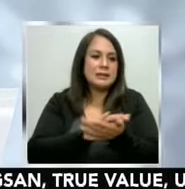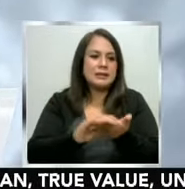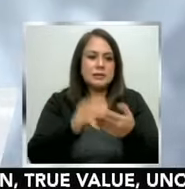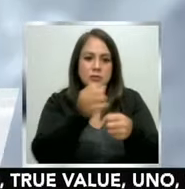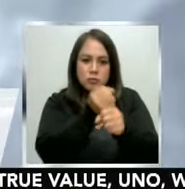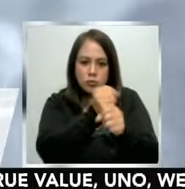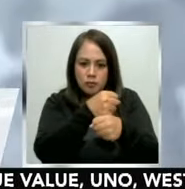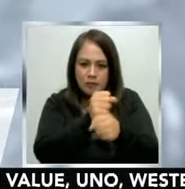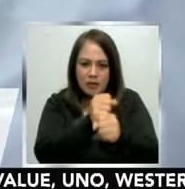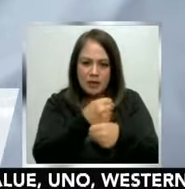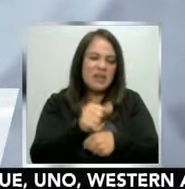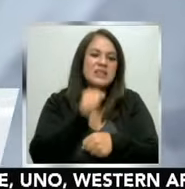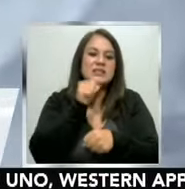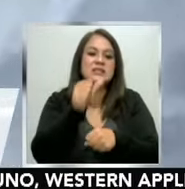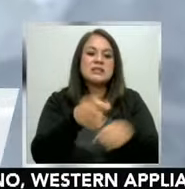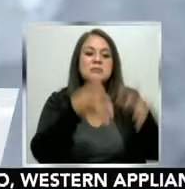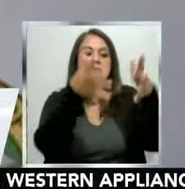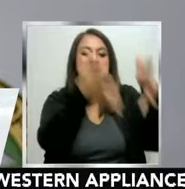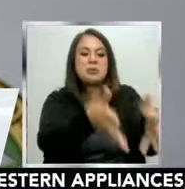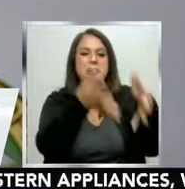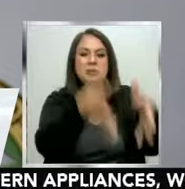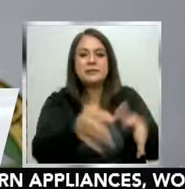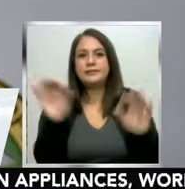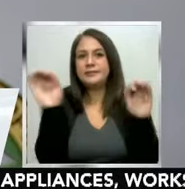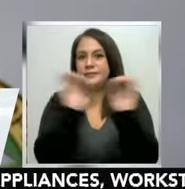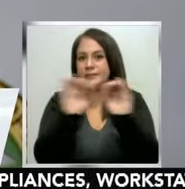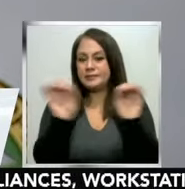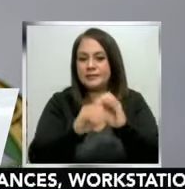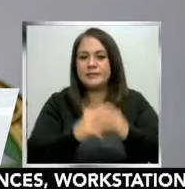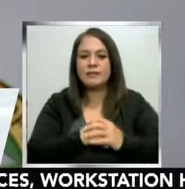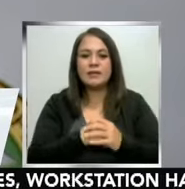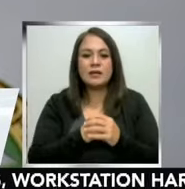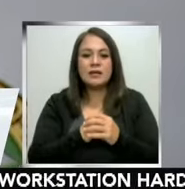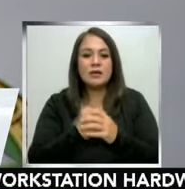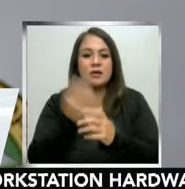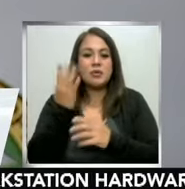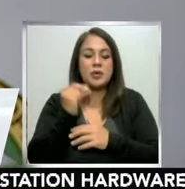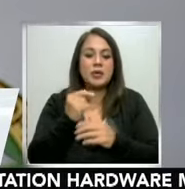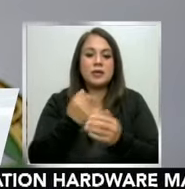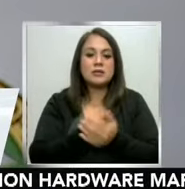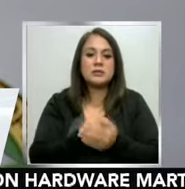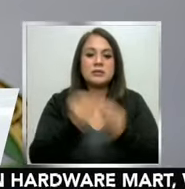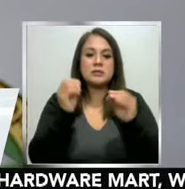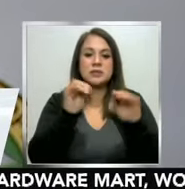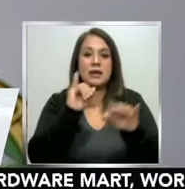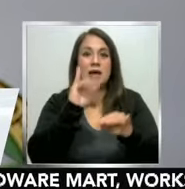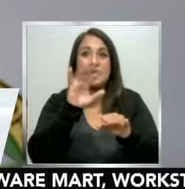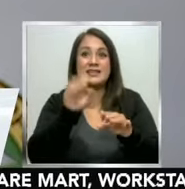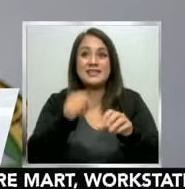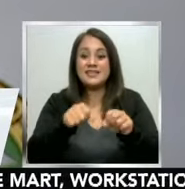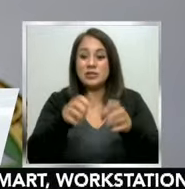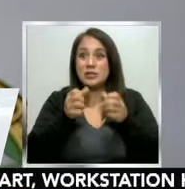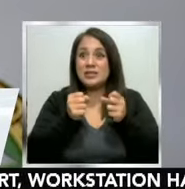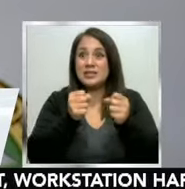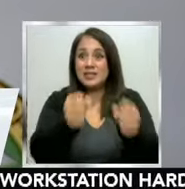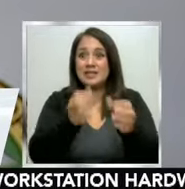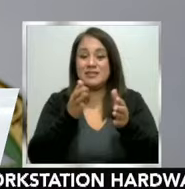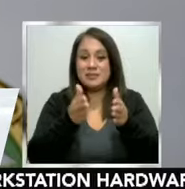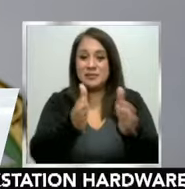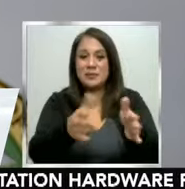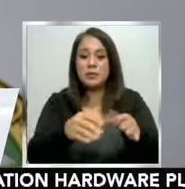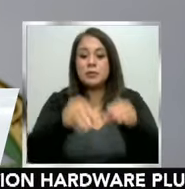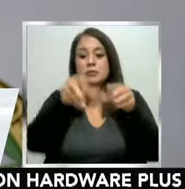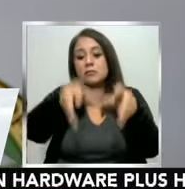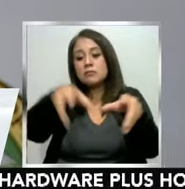dapat ilagay sa kung saan-saan lang. Yung mga naglalagay ng yelo sa kalye, nakapatong lamang po dun sa